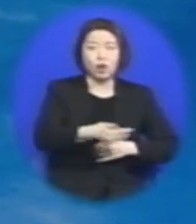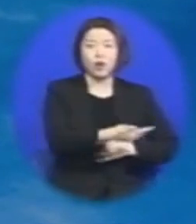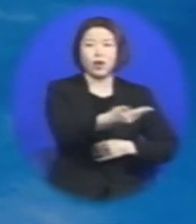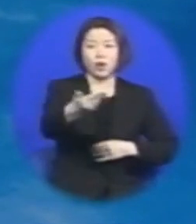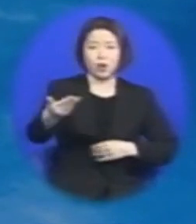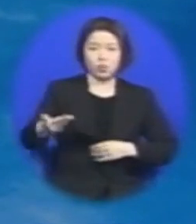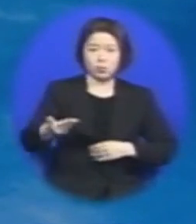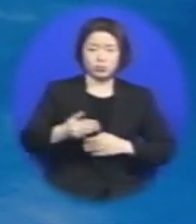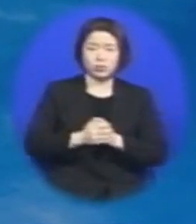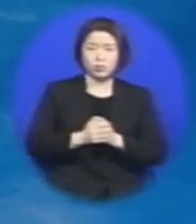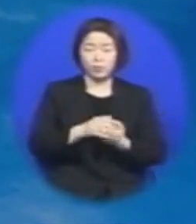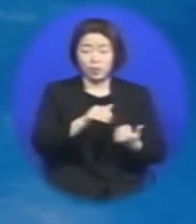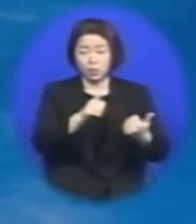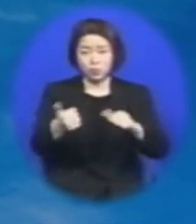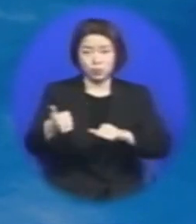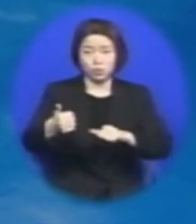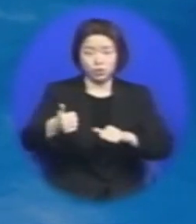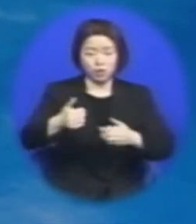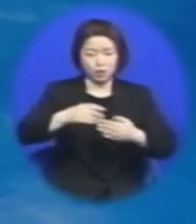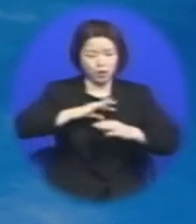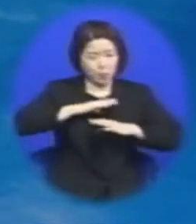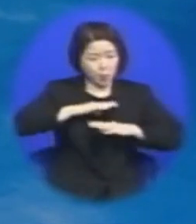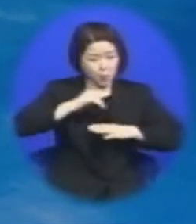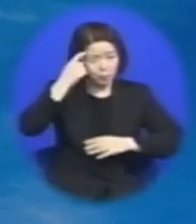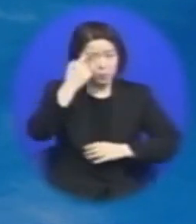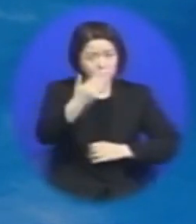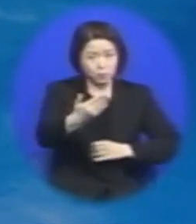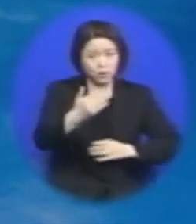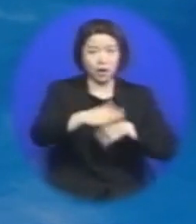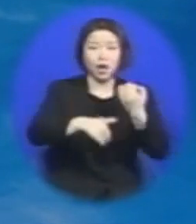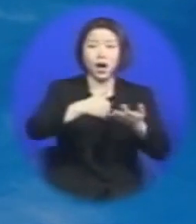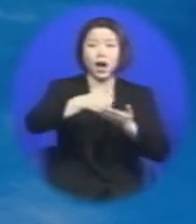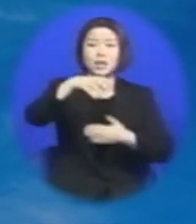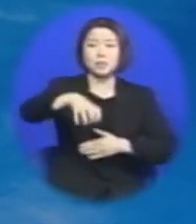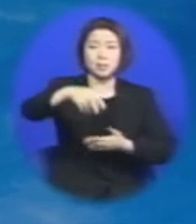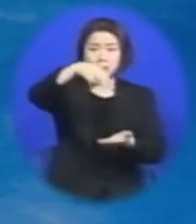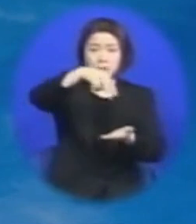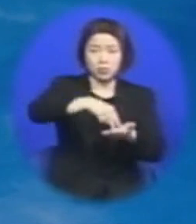여러분은 죽는게 무섭습니까 하나님 앞에 서시는게